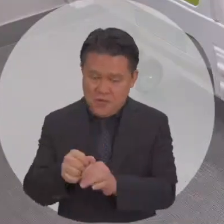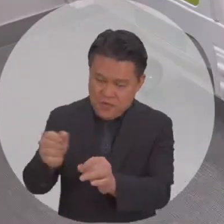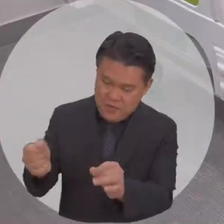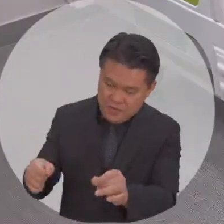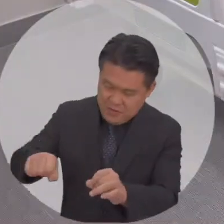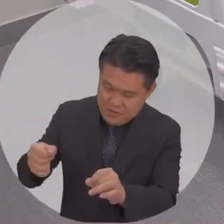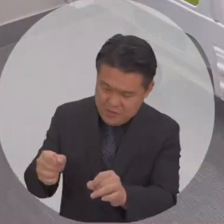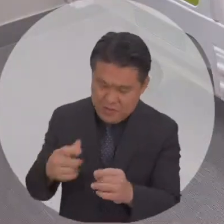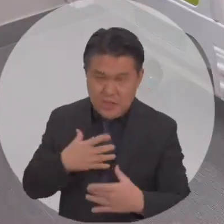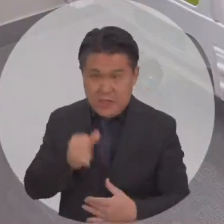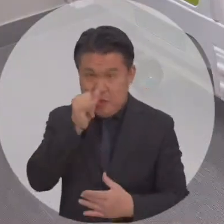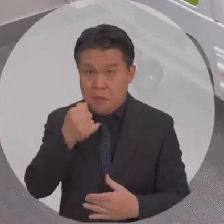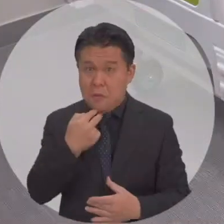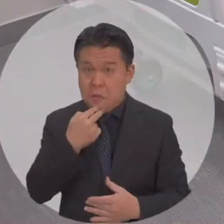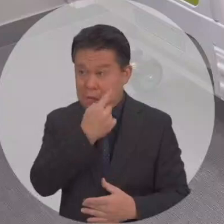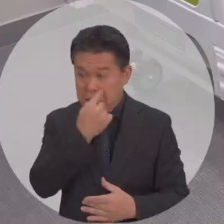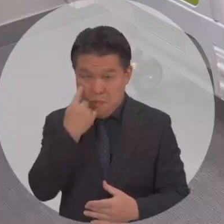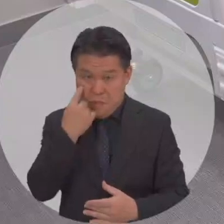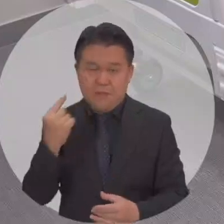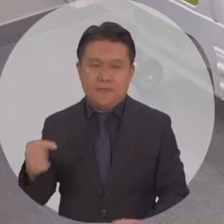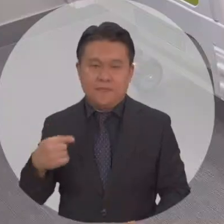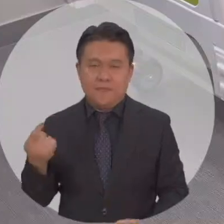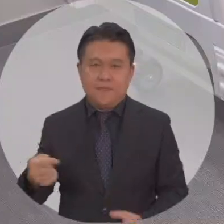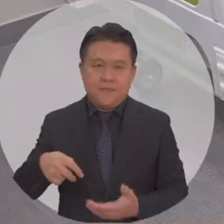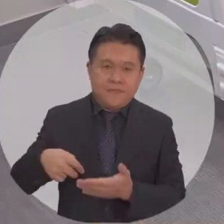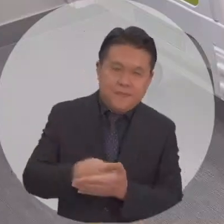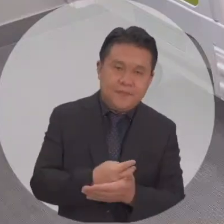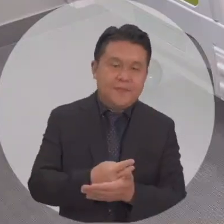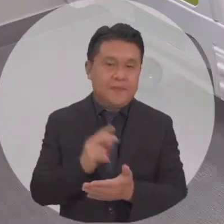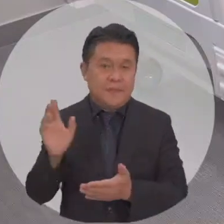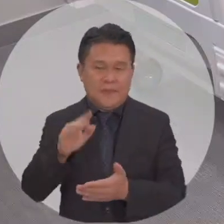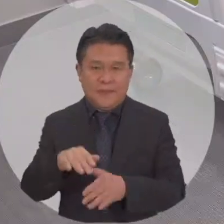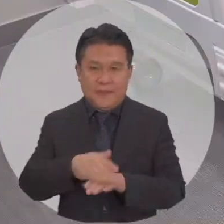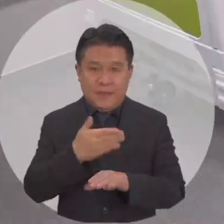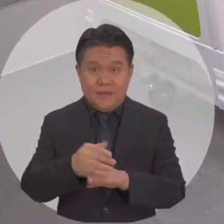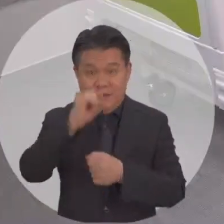미끄러지지 않는 양말과 신발을 신도록 합니다.